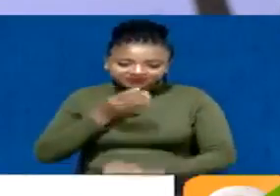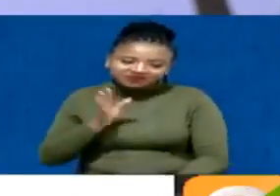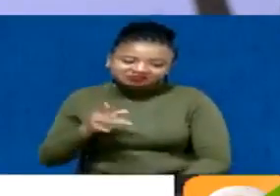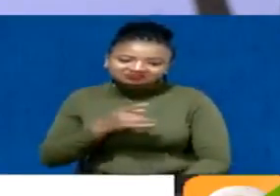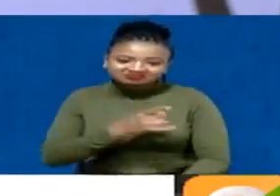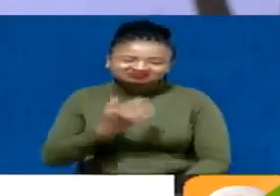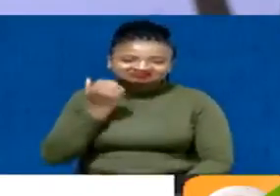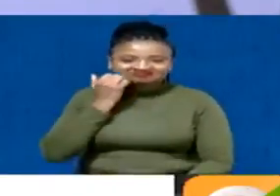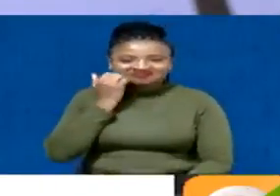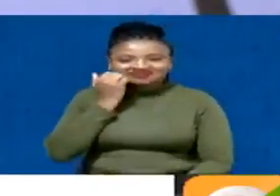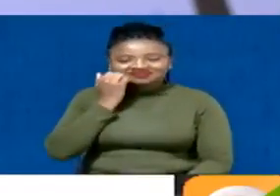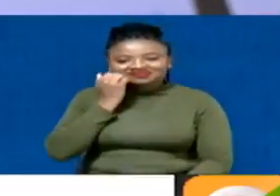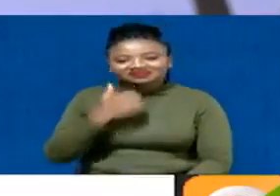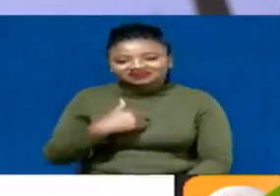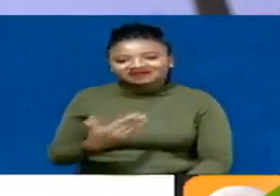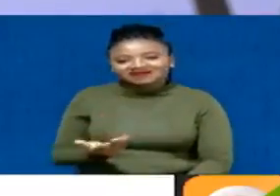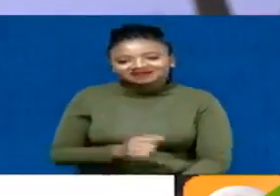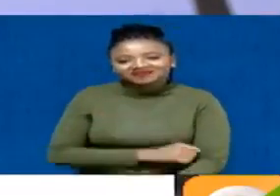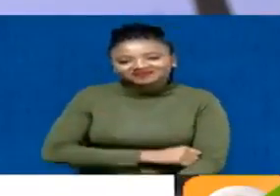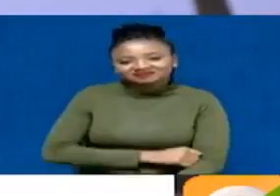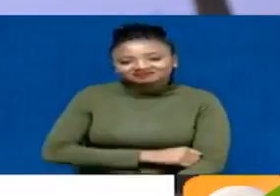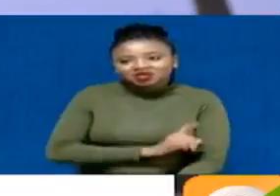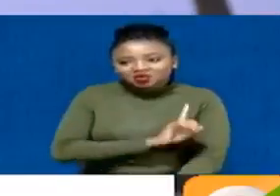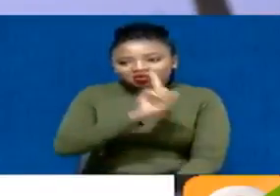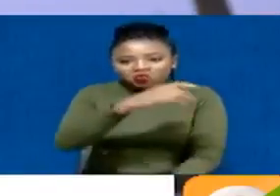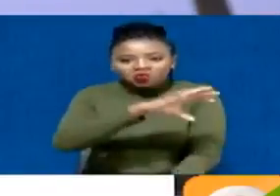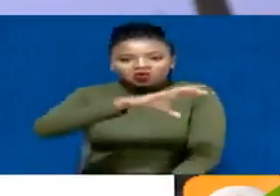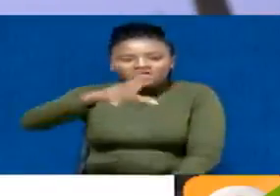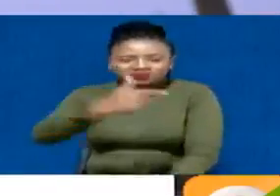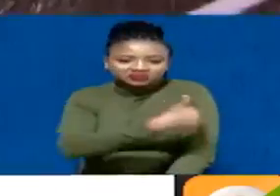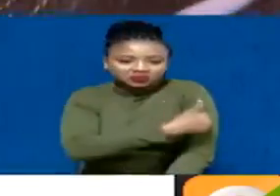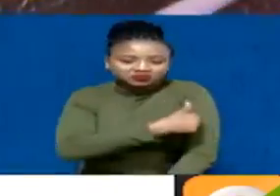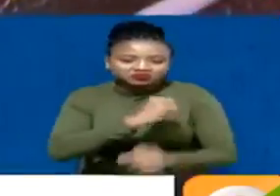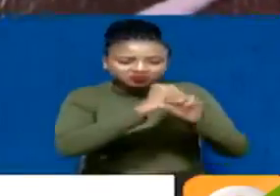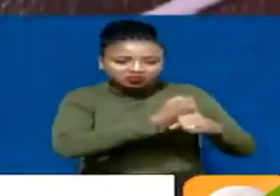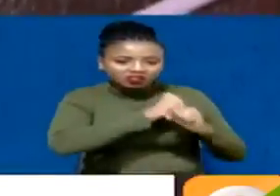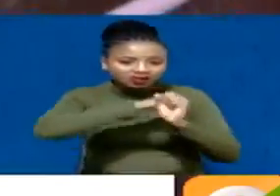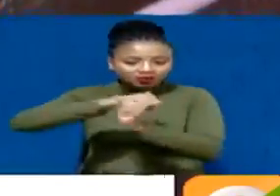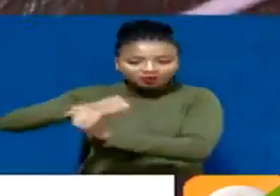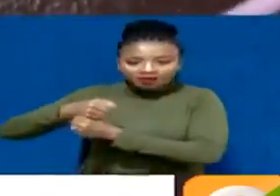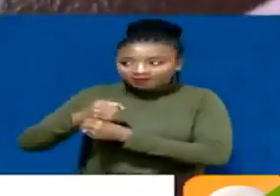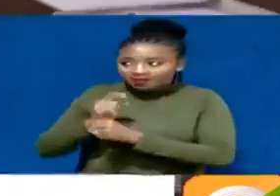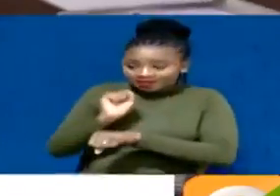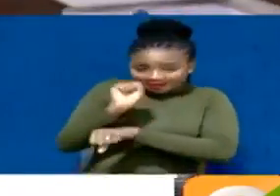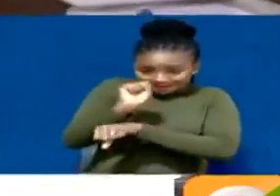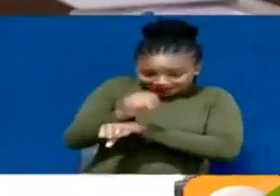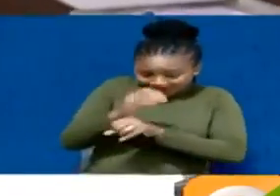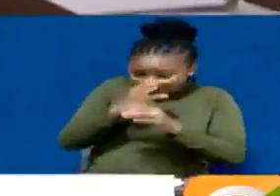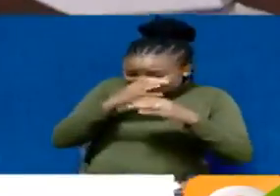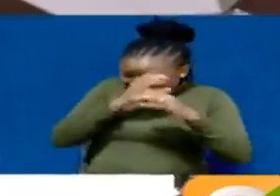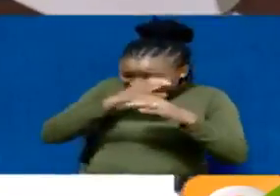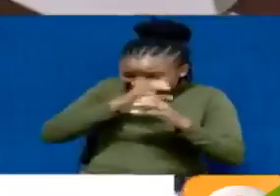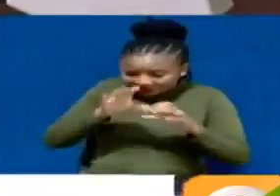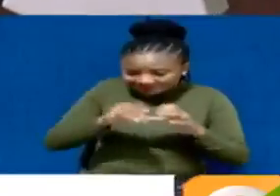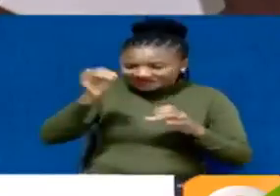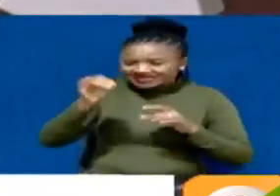wakaniambia mtoto amepatikana ni mgonjwa, twende county hospital Homa Bay. Sampuli ya kinyesi ilionyesha uwepo